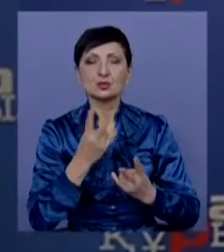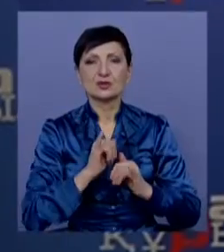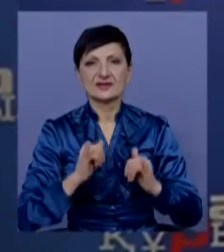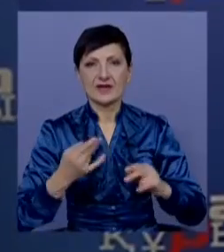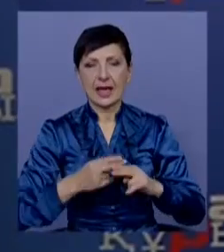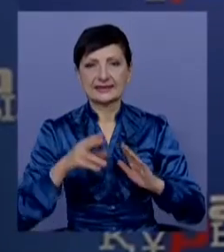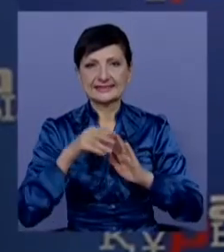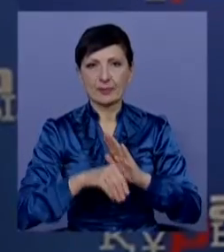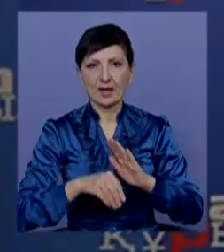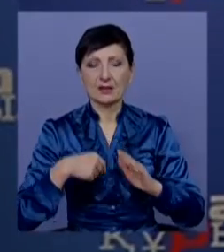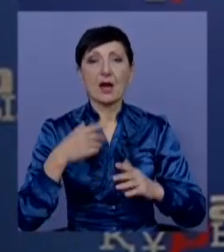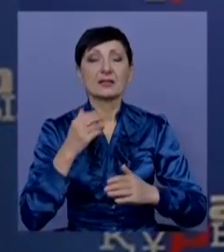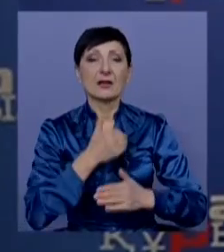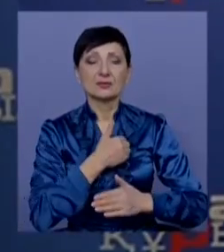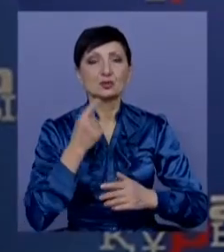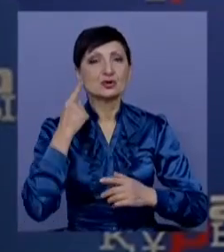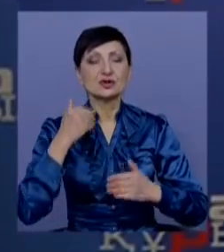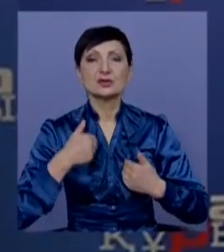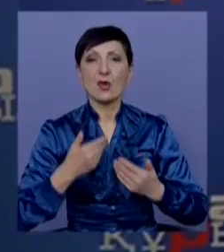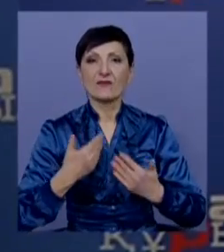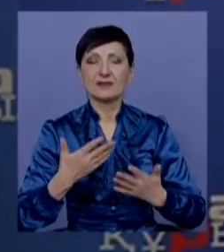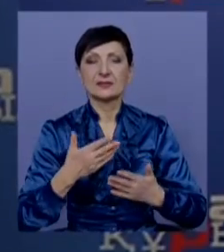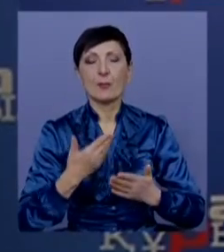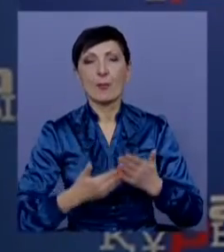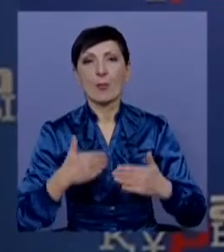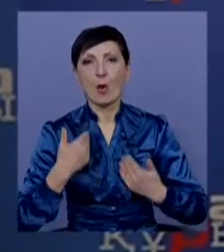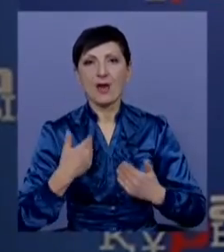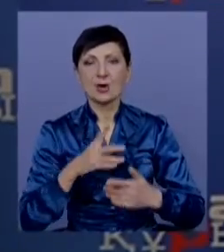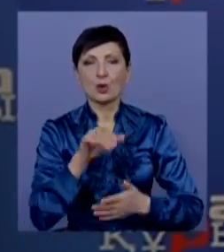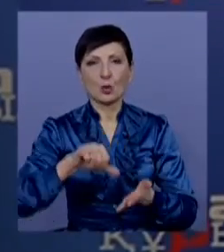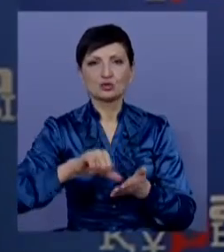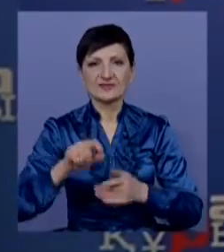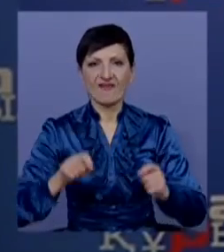сегмент. Надеюсь услышать конкретные рекомендации и полезные советы от участников форума.